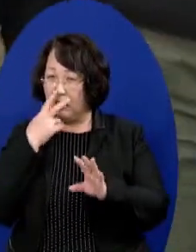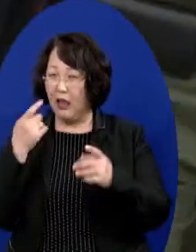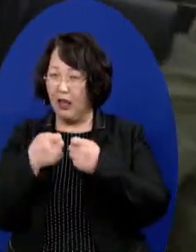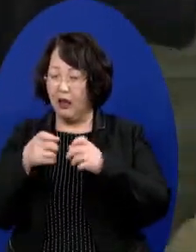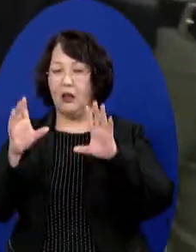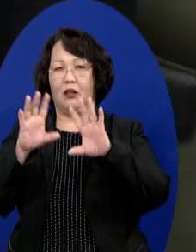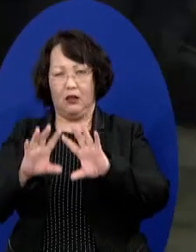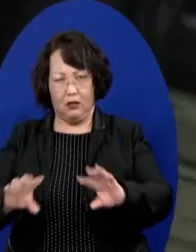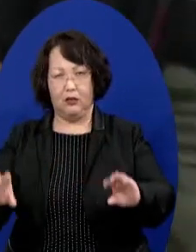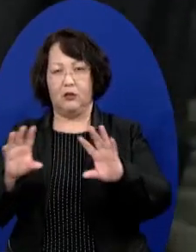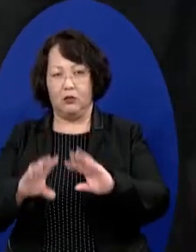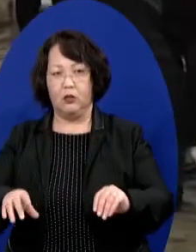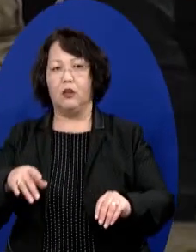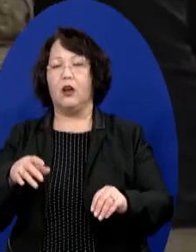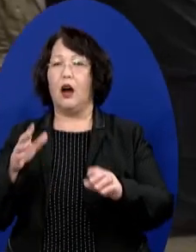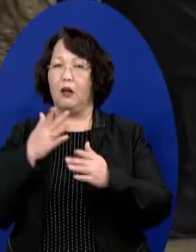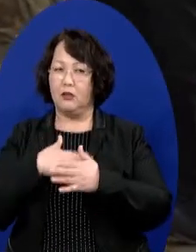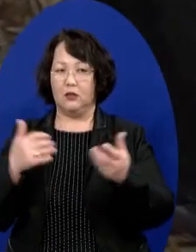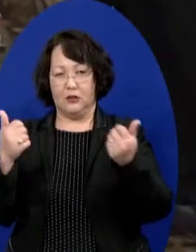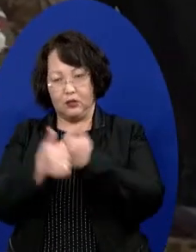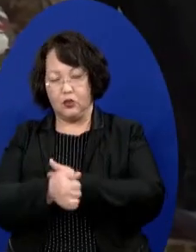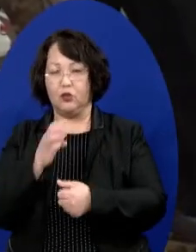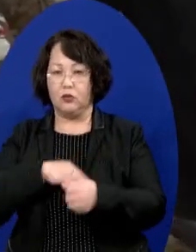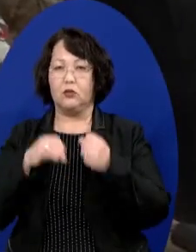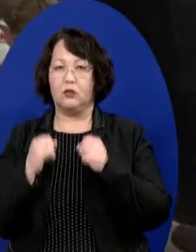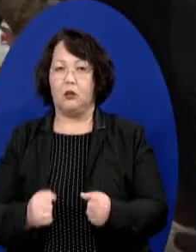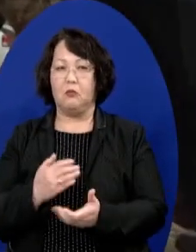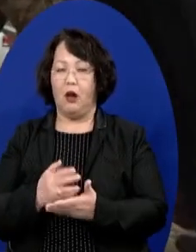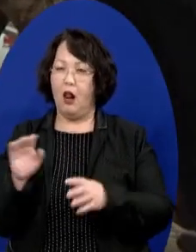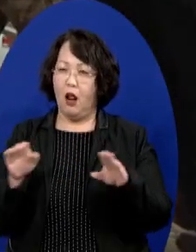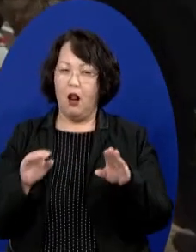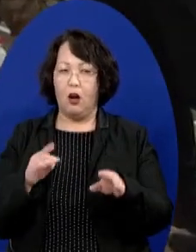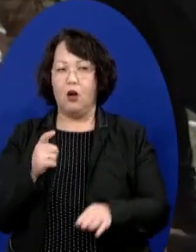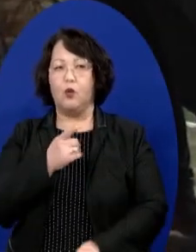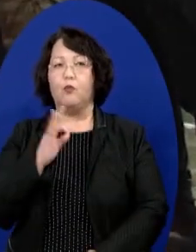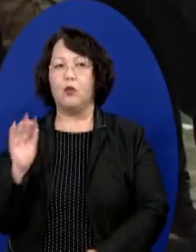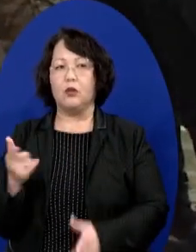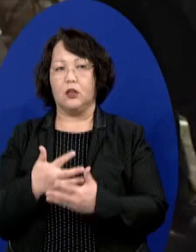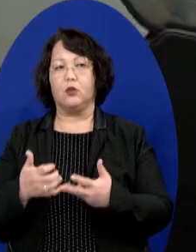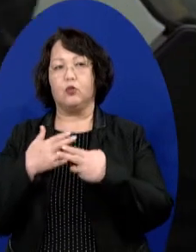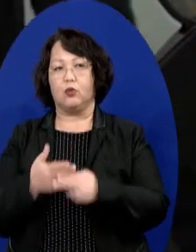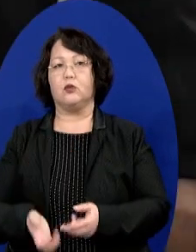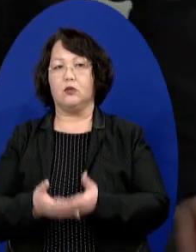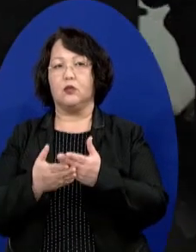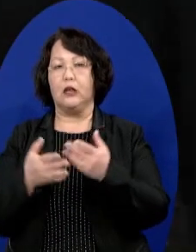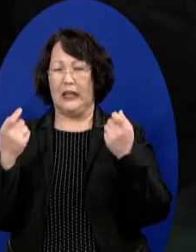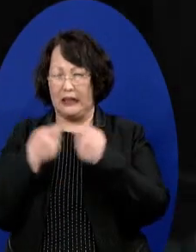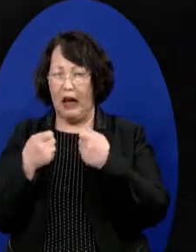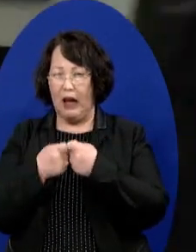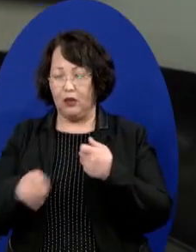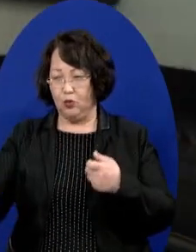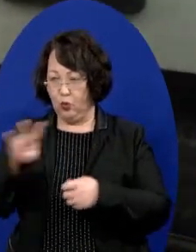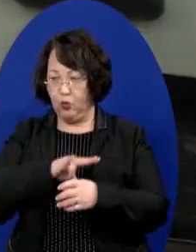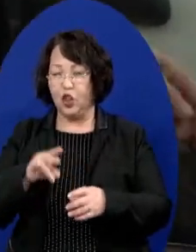Украйны хямралыг инх тайван замаар шийдвэрлэхийн төлөө чармааж байгаа. Энэ хүрээндээ Гутерреш хүмүүнлийн тусламжийг нэмэгдүүлэх, Дайны бүсээс ингийн иргэдийг